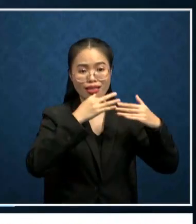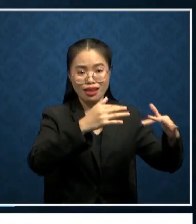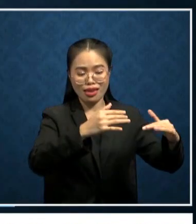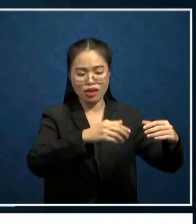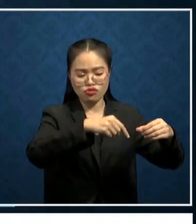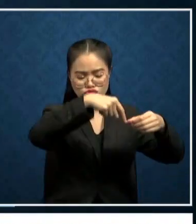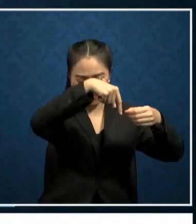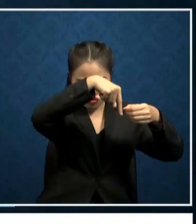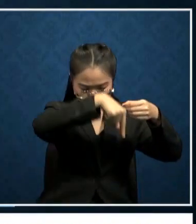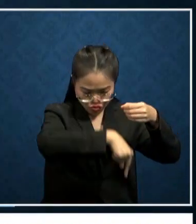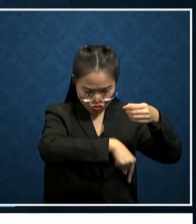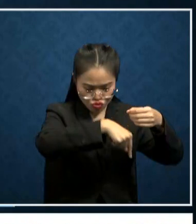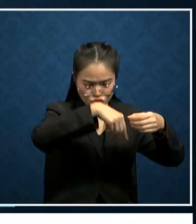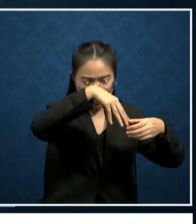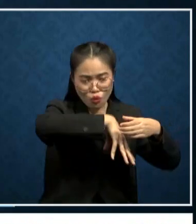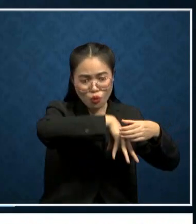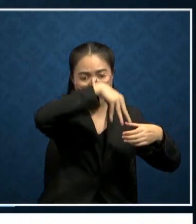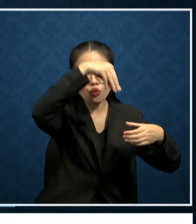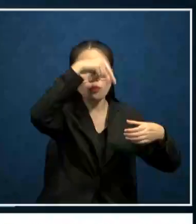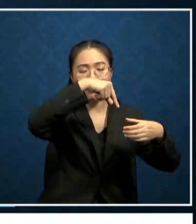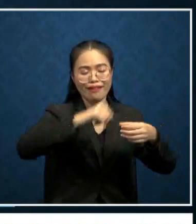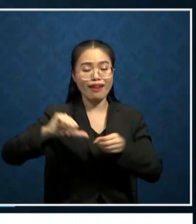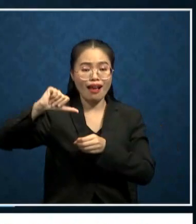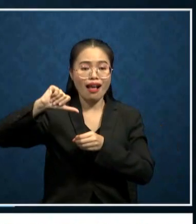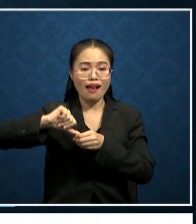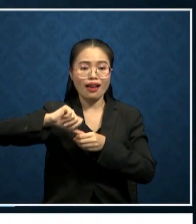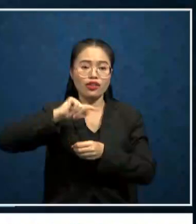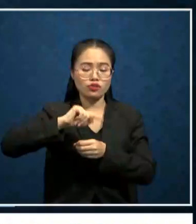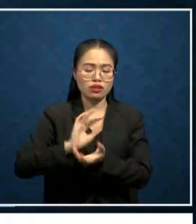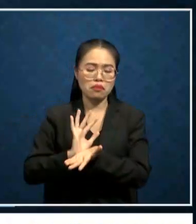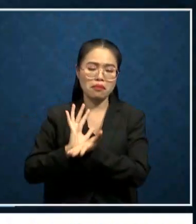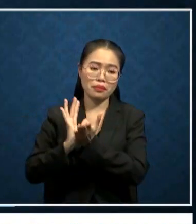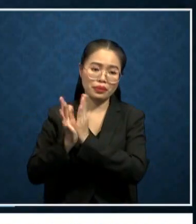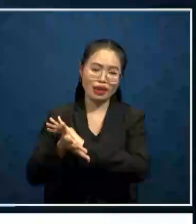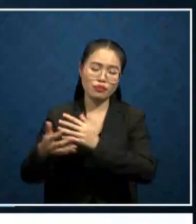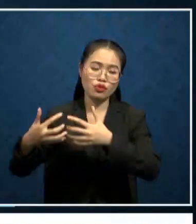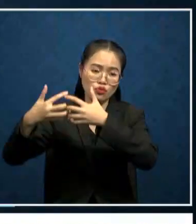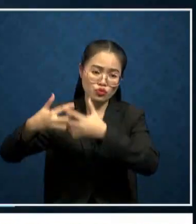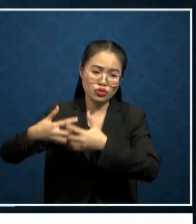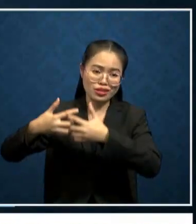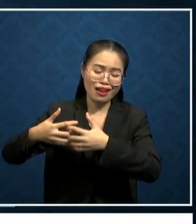นั่นเป็นเวดแก๊สนะครับมีองค์ประกอบที่สามารถนำไปใช้เป็นวัตถุดิบในอุตสาหกรรม